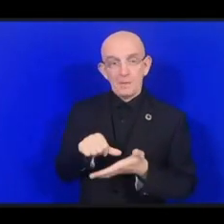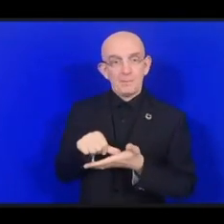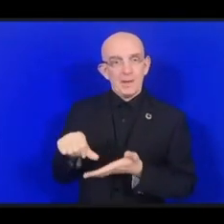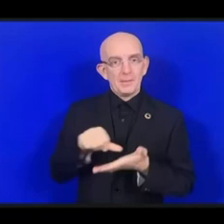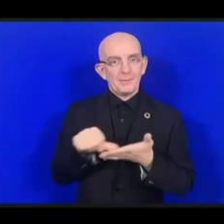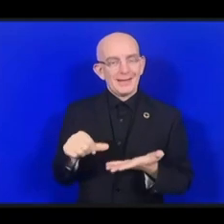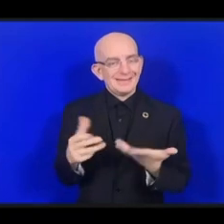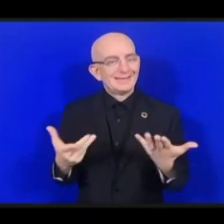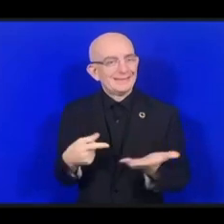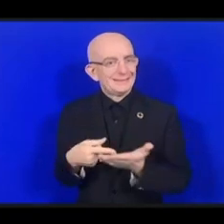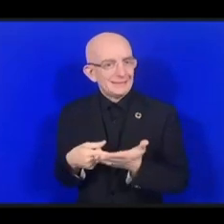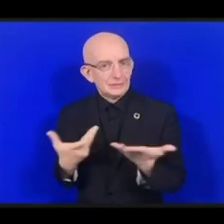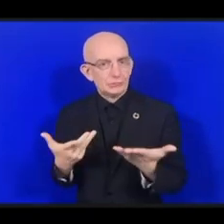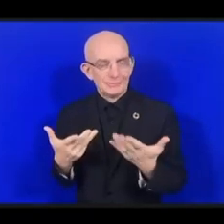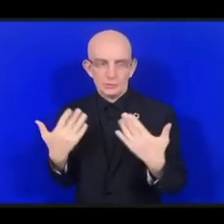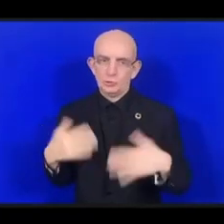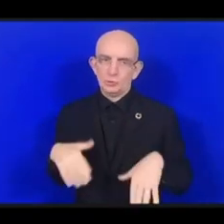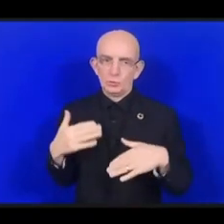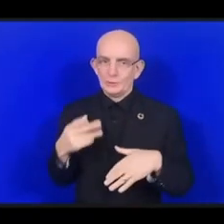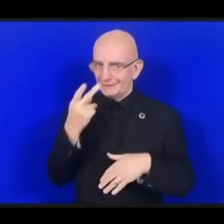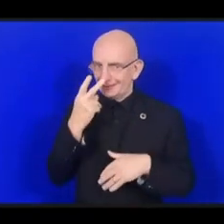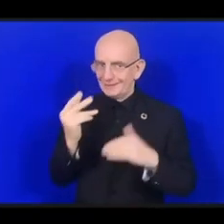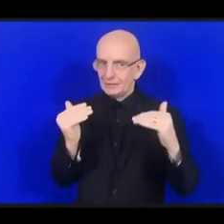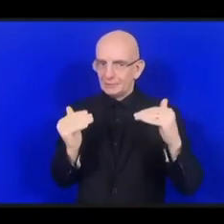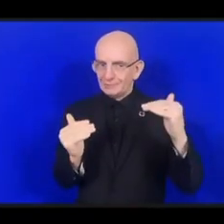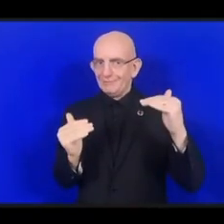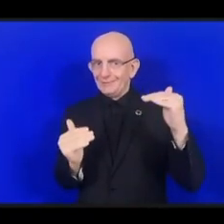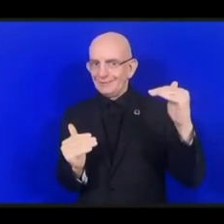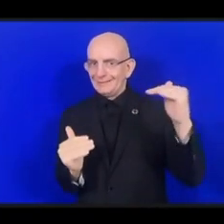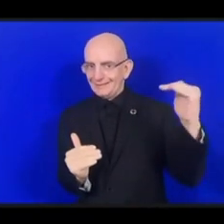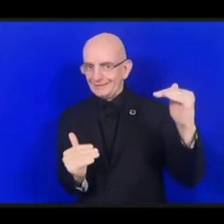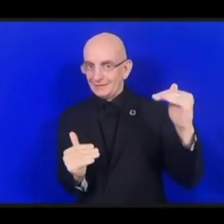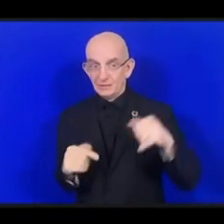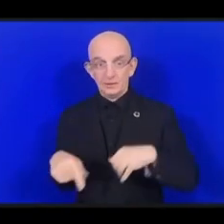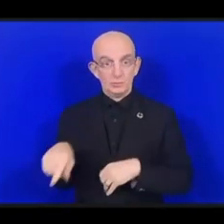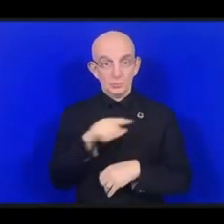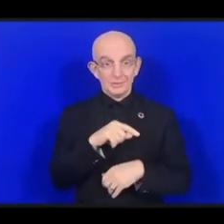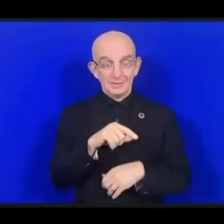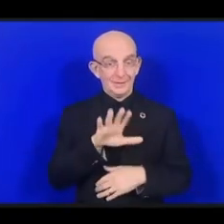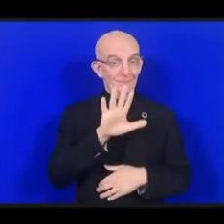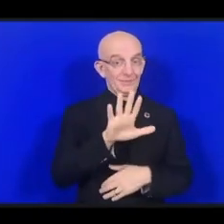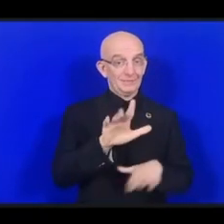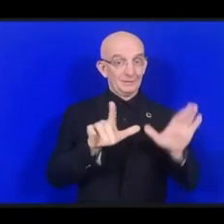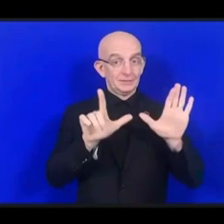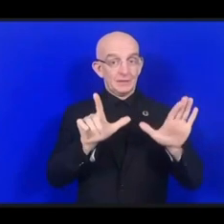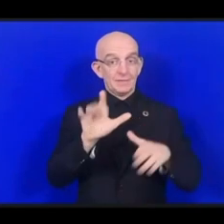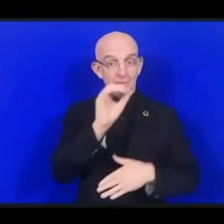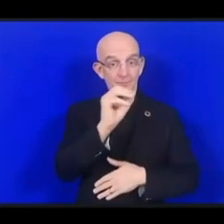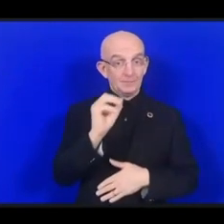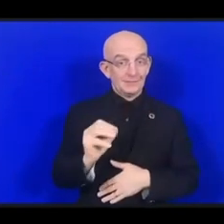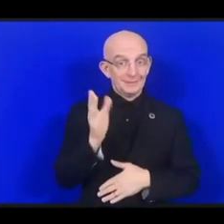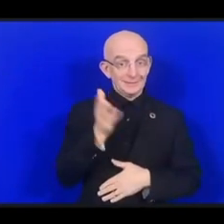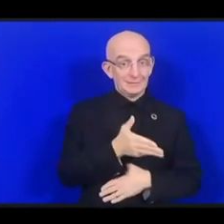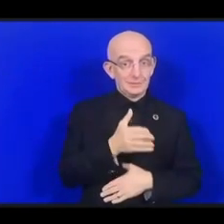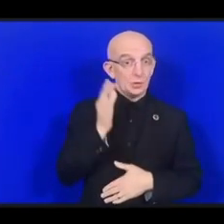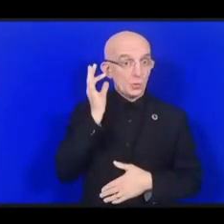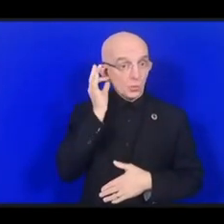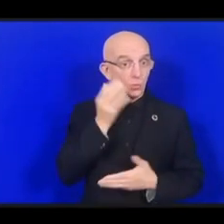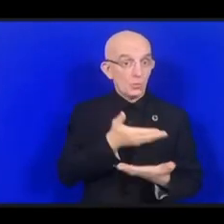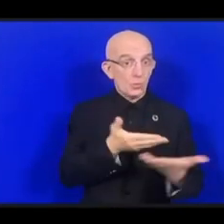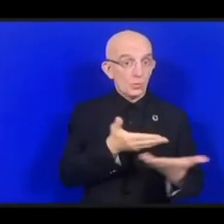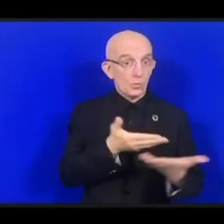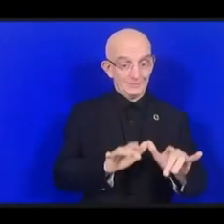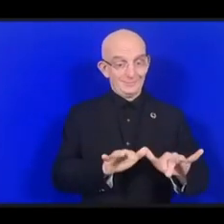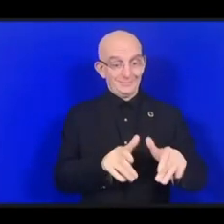عدم المساواه الموجوده من قبل 57% فقط من النساء يستخدمن الانترنت مع افتقار 1 فا